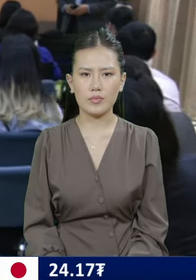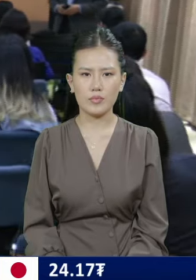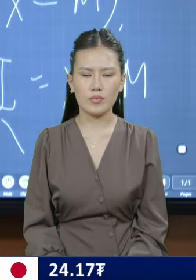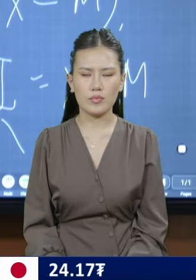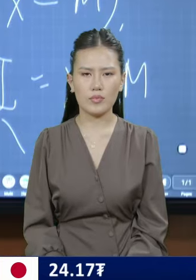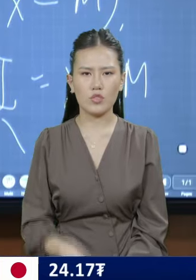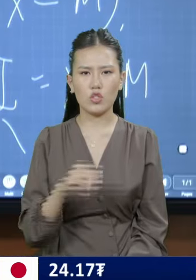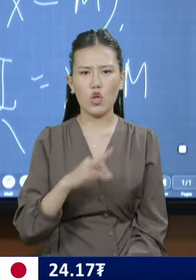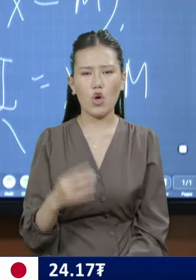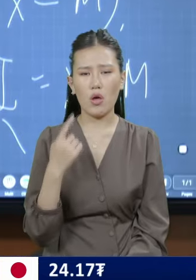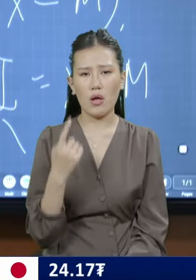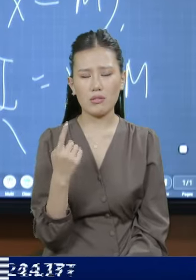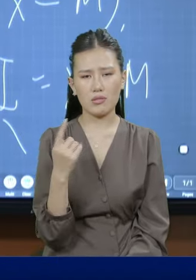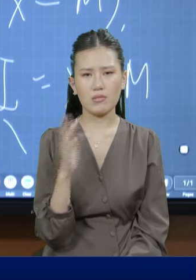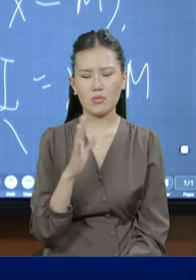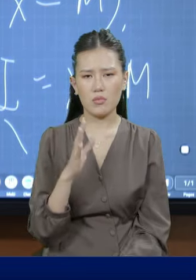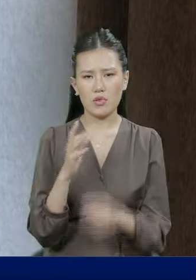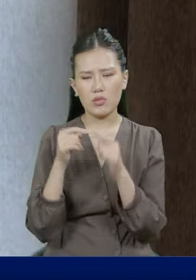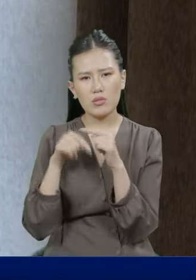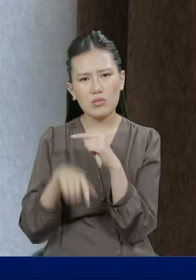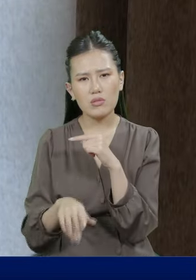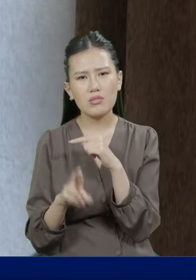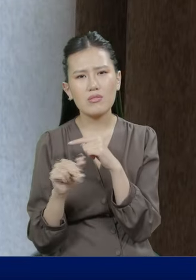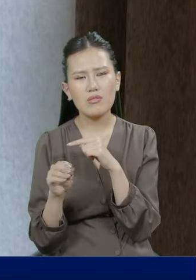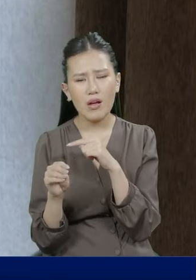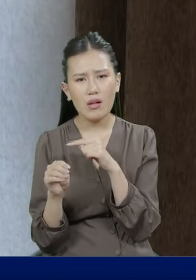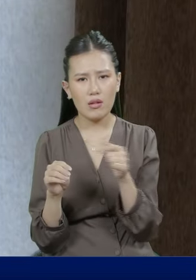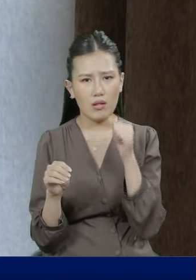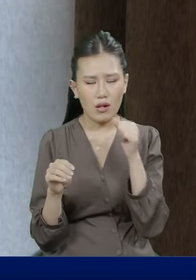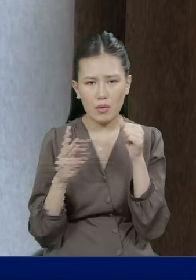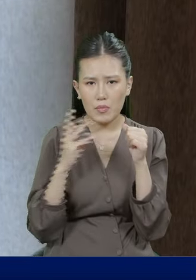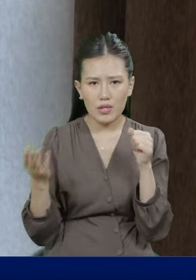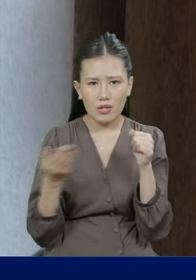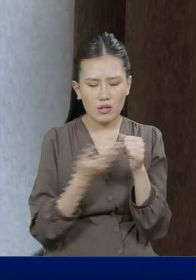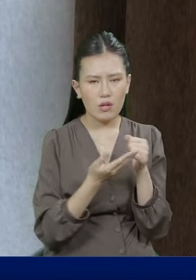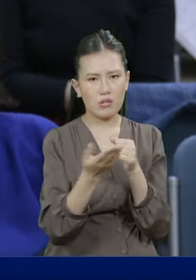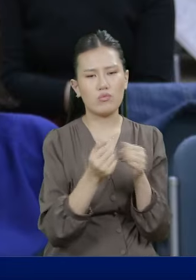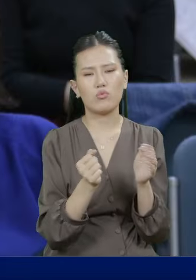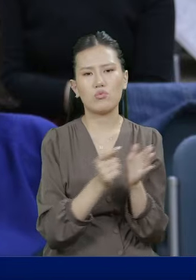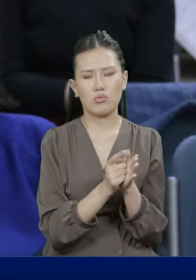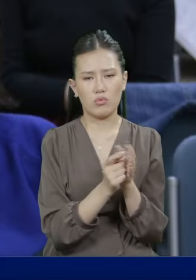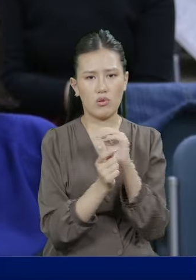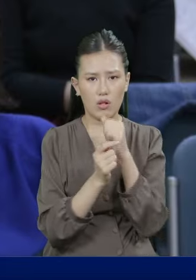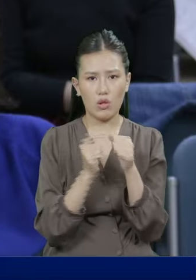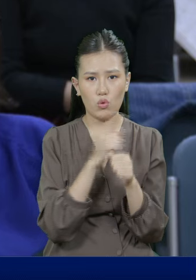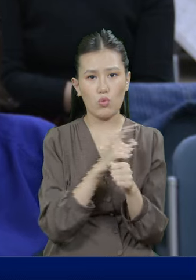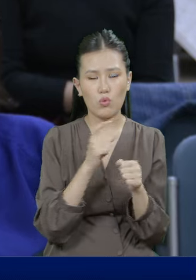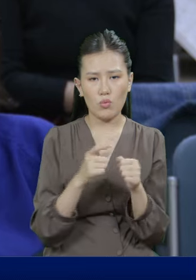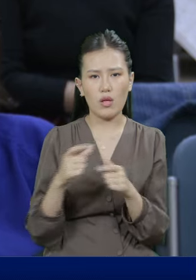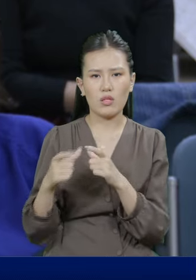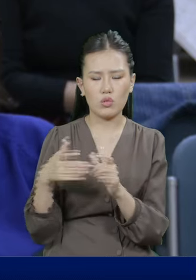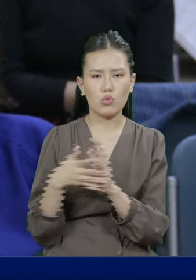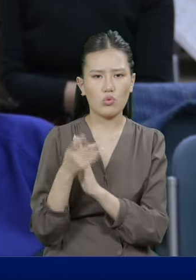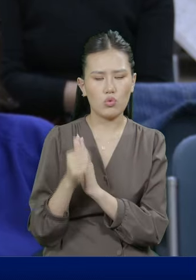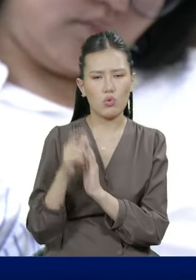Зөвхөн тоо бос түүний цаад мөн чанарыг олон нийтэд ойлгуулахын тулд хэвлэл мэдээллийн хэрэгсэл чухал үүрэгтэй. Үүнийг дамжуулж байгаа сэтгүүлч нарыг эдийн засаг, төсөв,